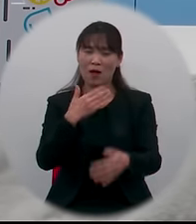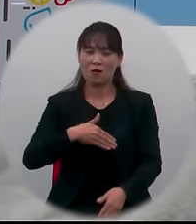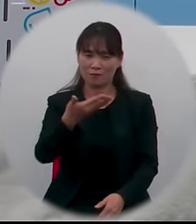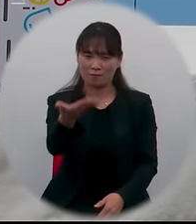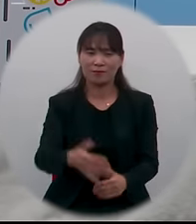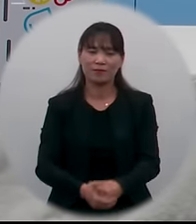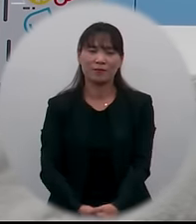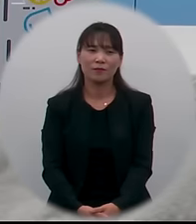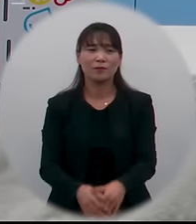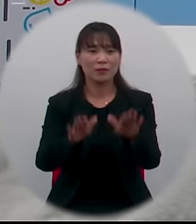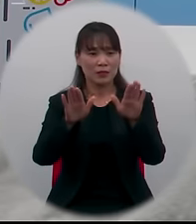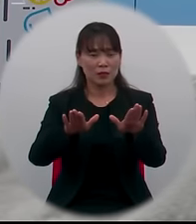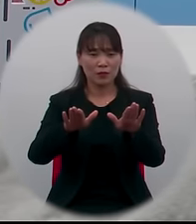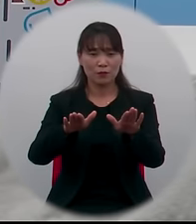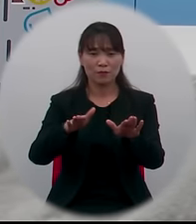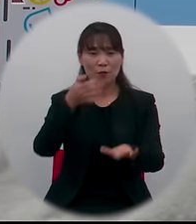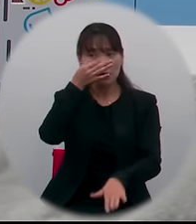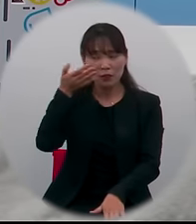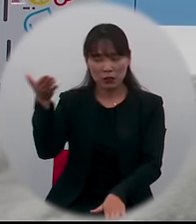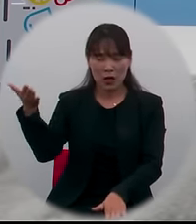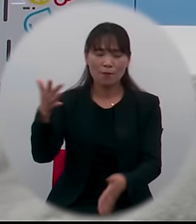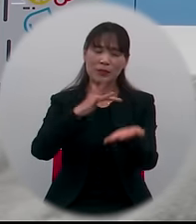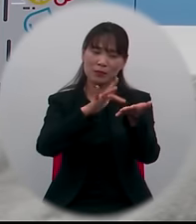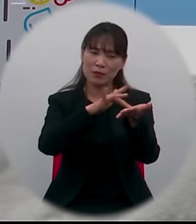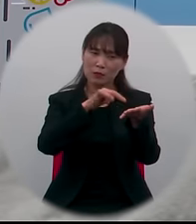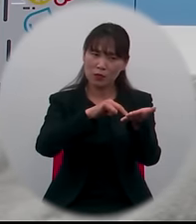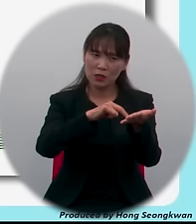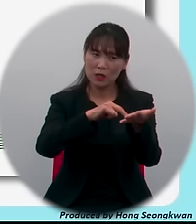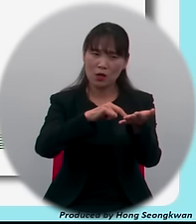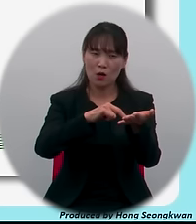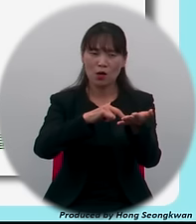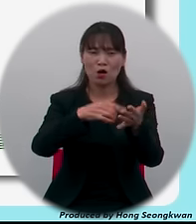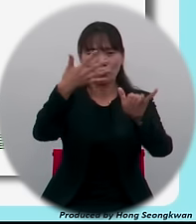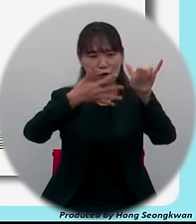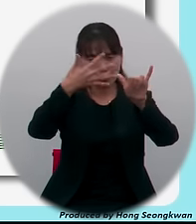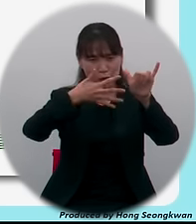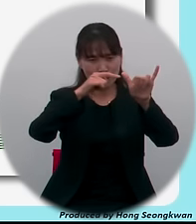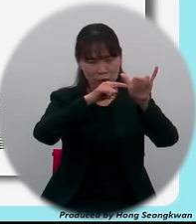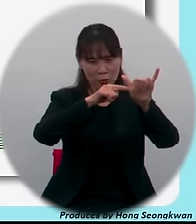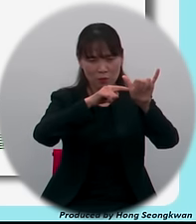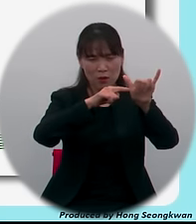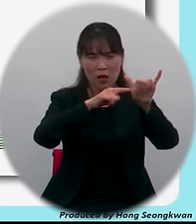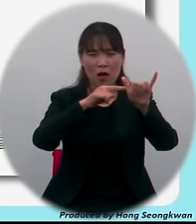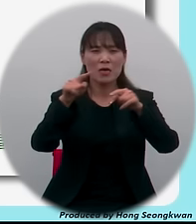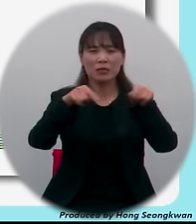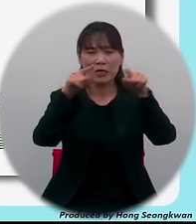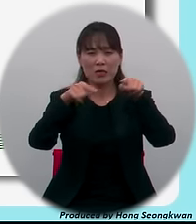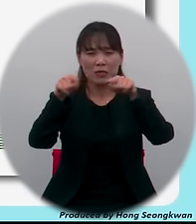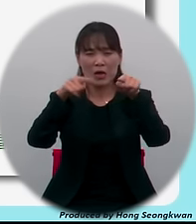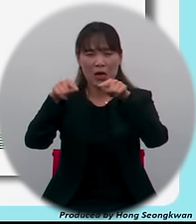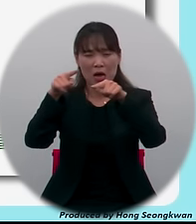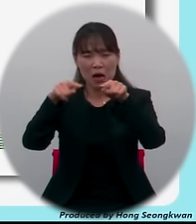방법들을 좀 알려 드릴게요 지금 화면에서 보시는 것처럼 스마트폰에서 유튜브 쇼츠 안 좋은 것들 계속